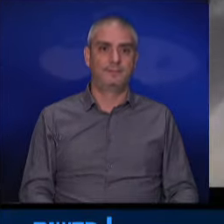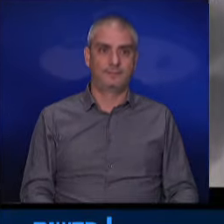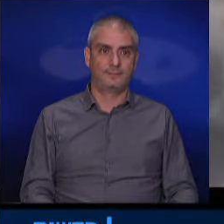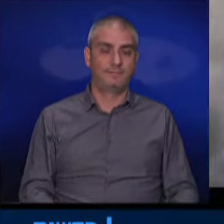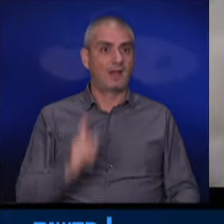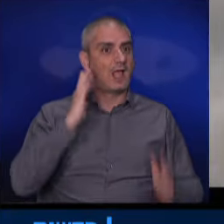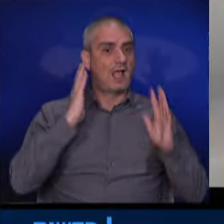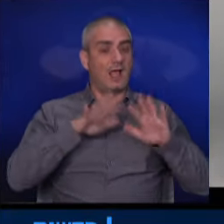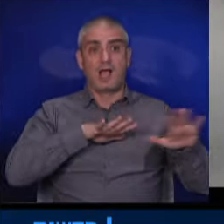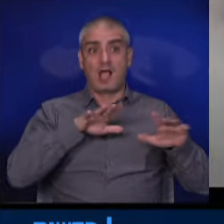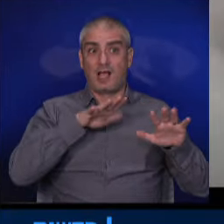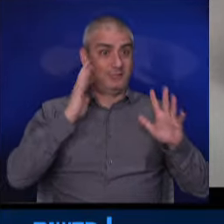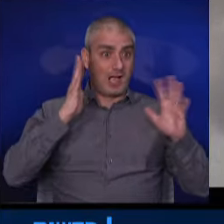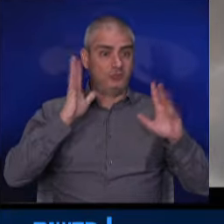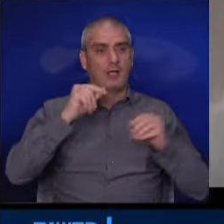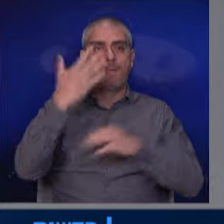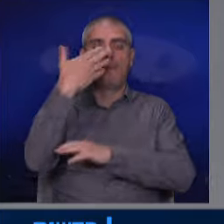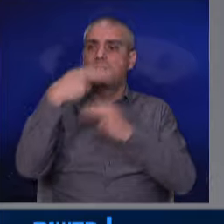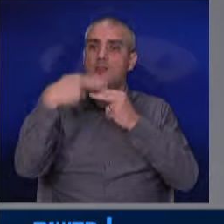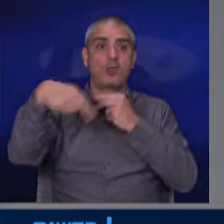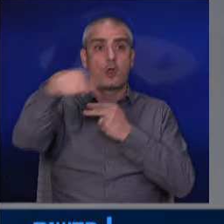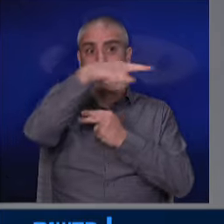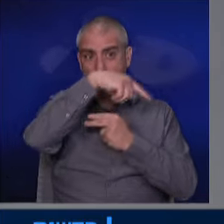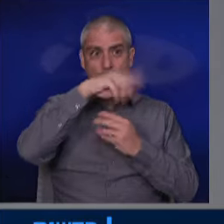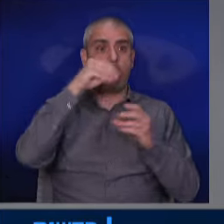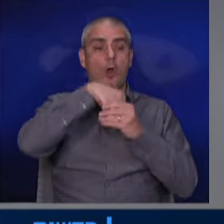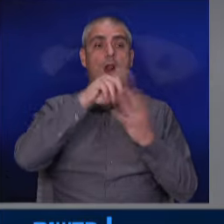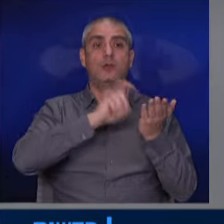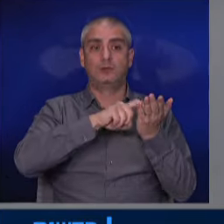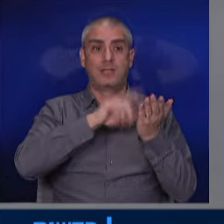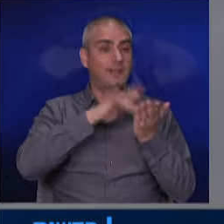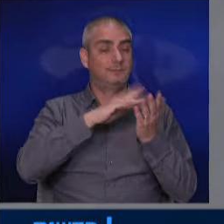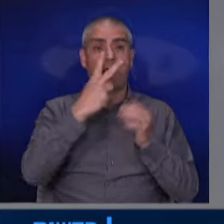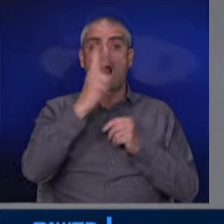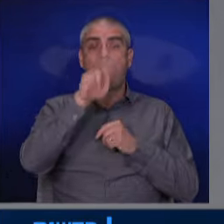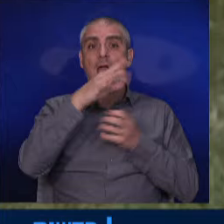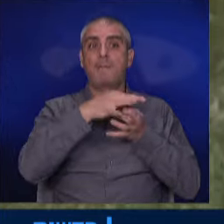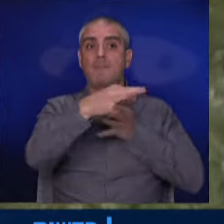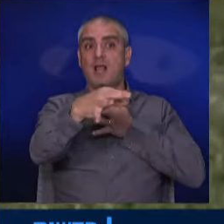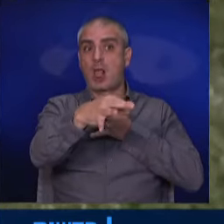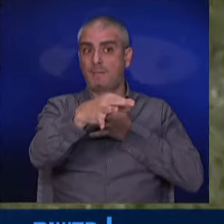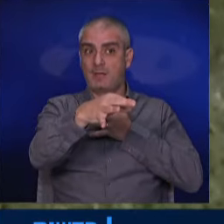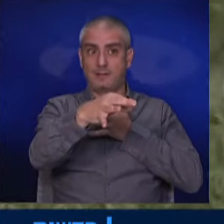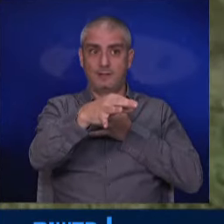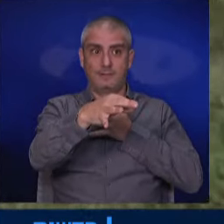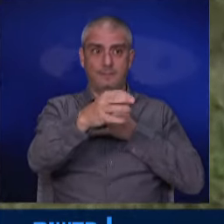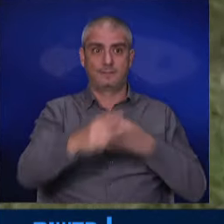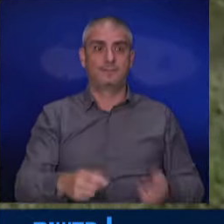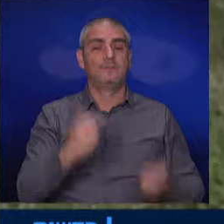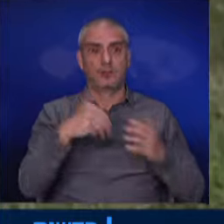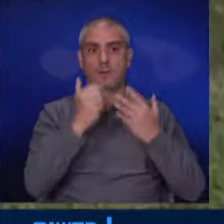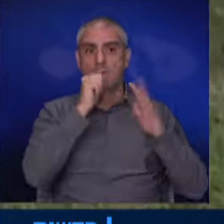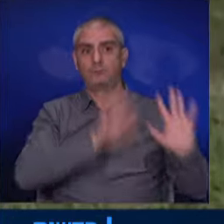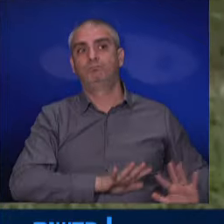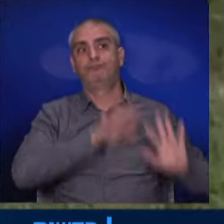רעש מההתפרצות נשמע גם במדינות השכנות, כולל ניו זילנד שנמצאת במרחק של כ-2,000 קילומטרים. הבוקר